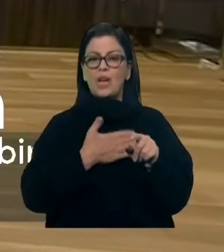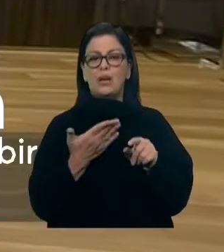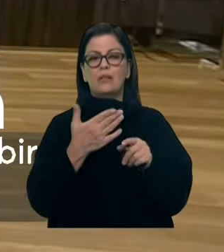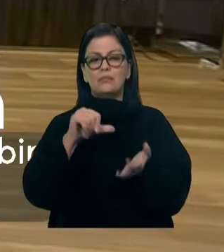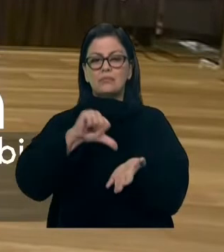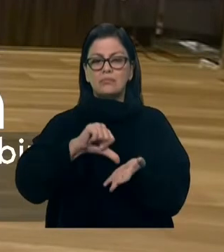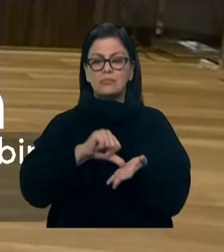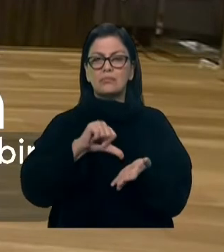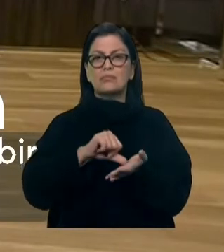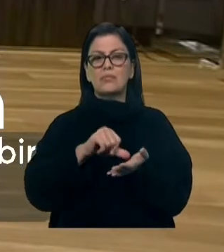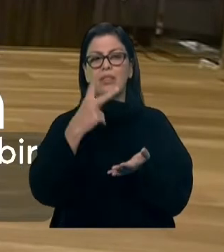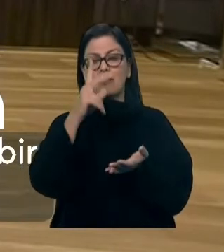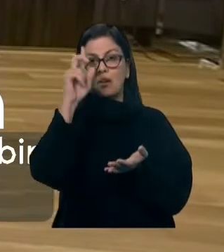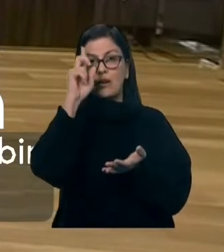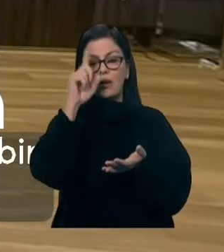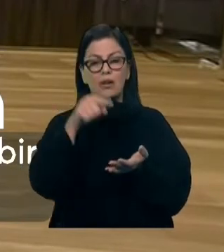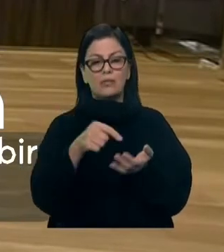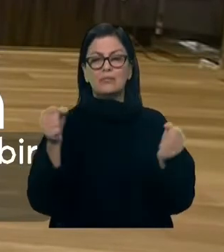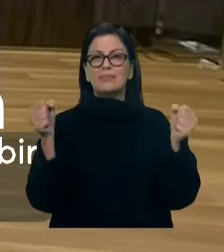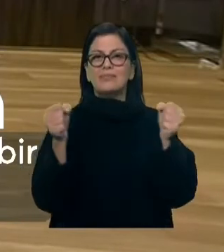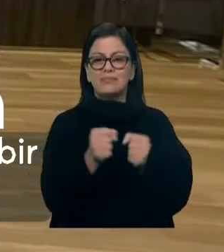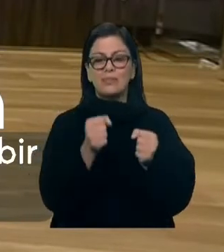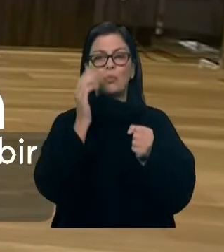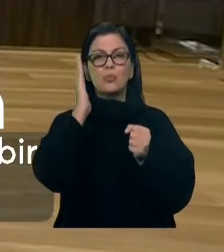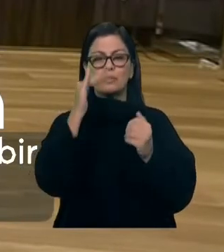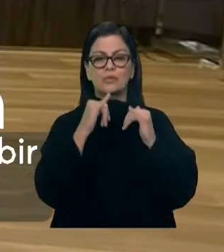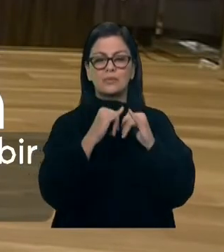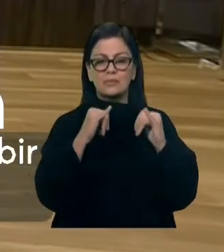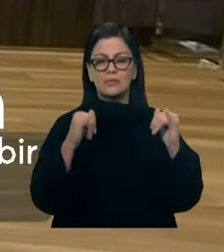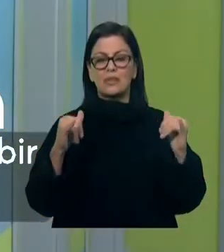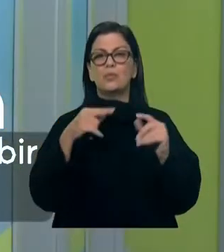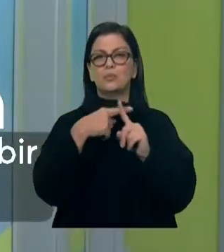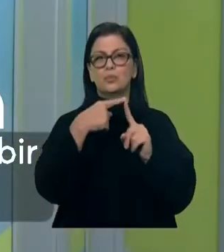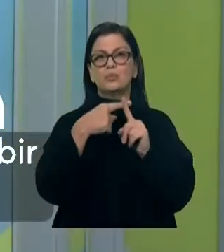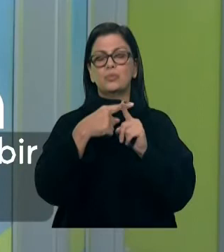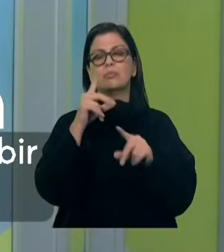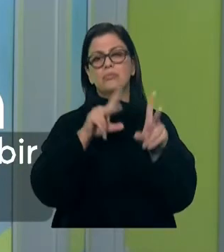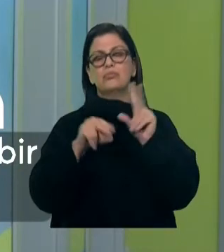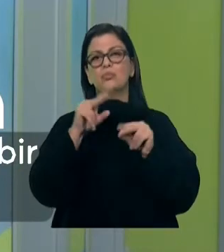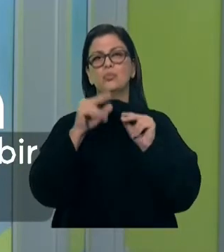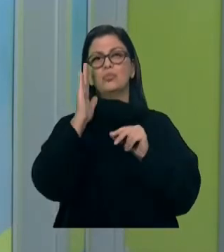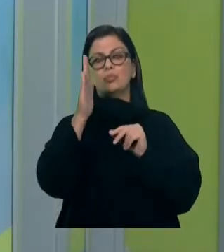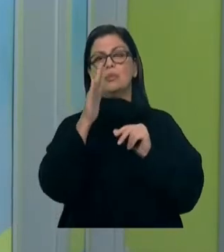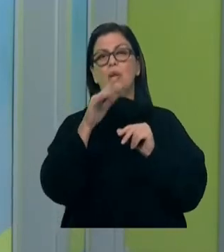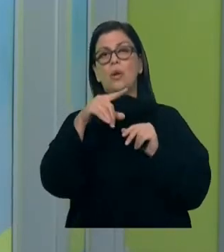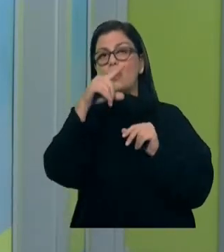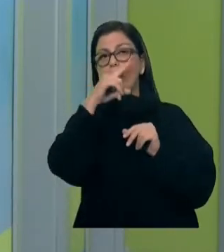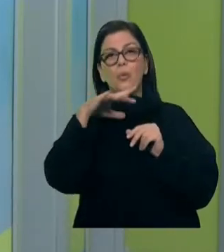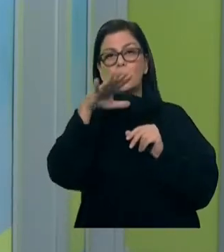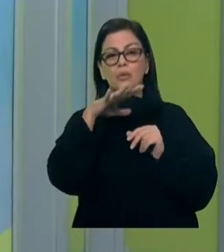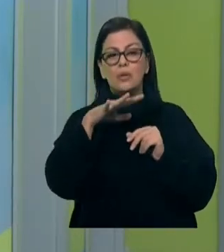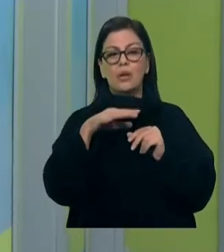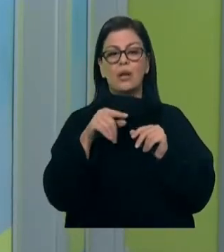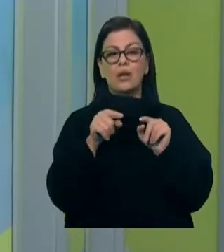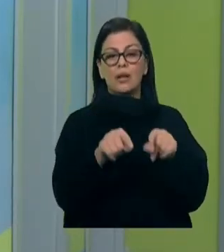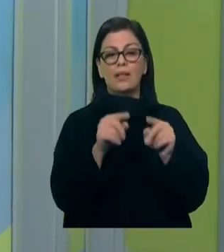eyni istiqamətli olan iki ölkəni bundan sonra da inkişaf edən qarşılıqlı münasibətlər gözləyir. Rusiya regionda sülh quruculuq